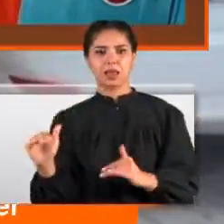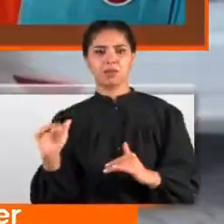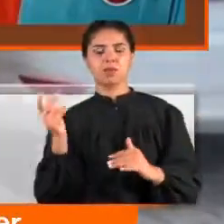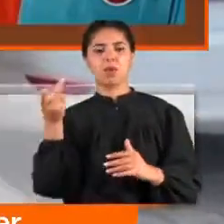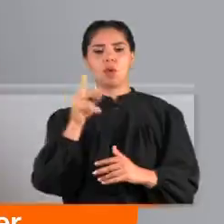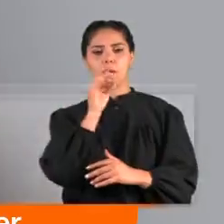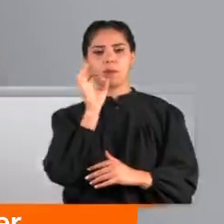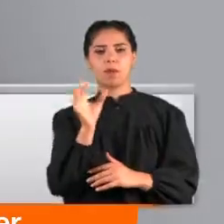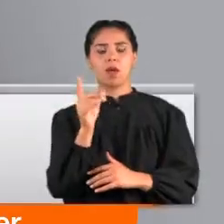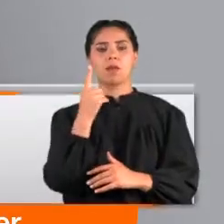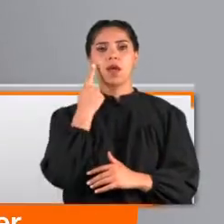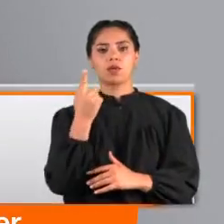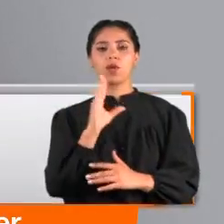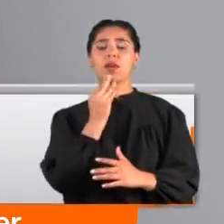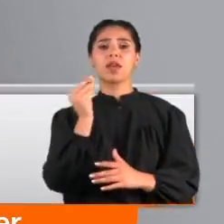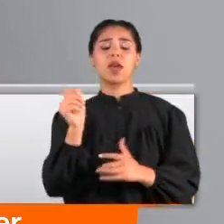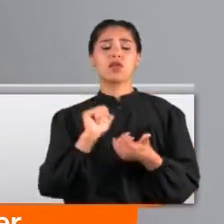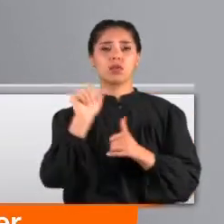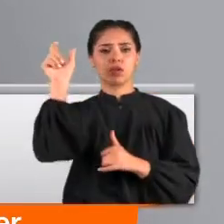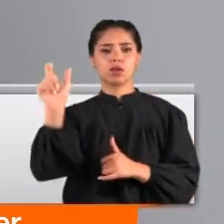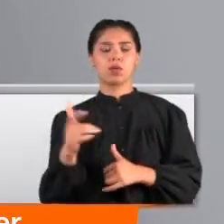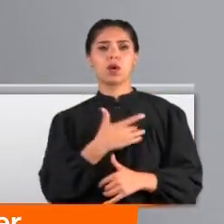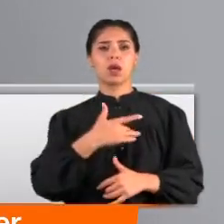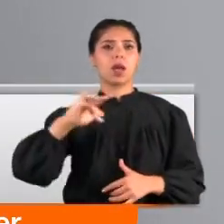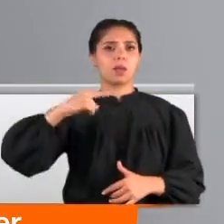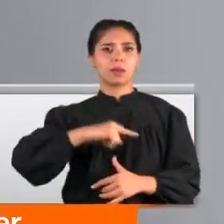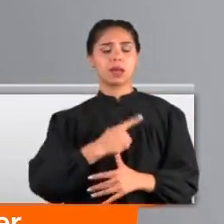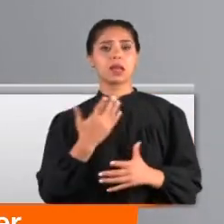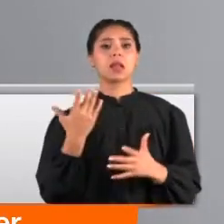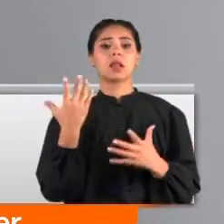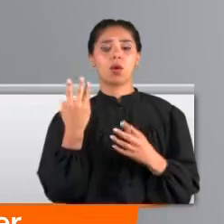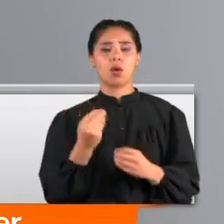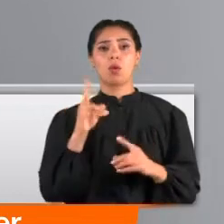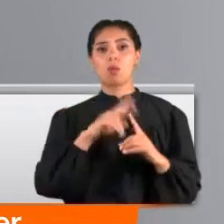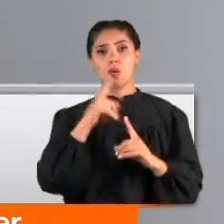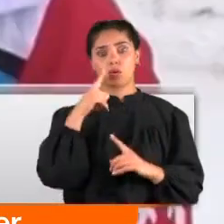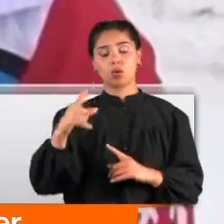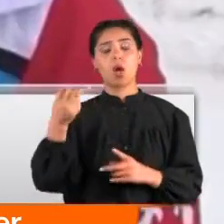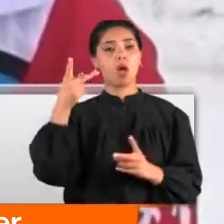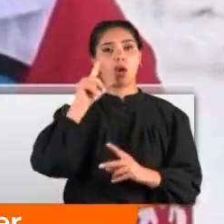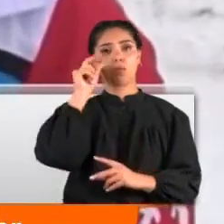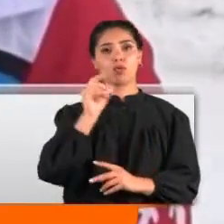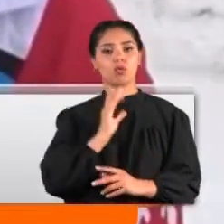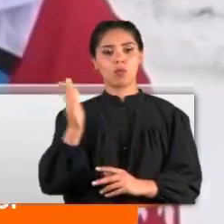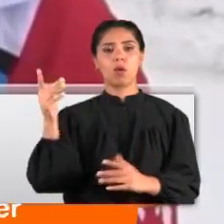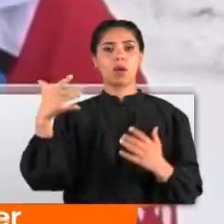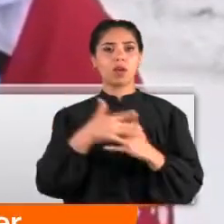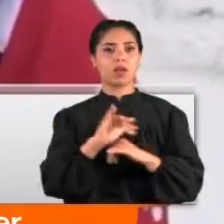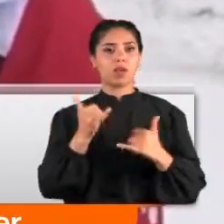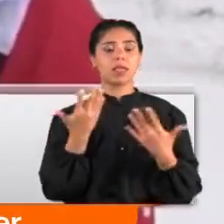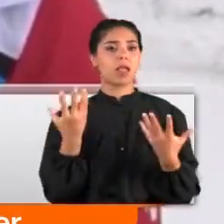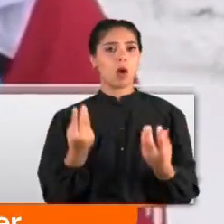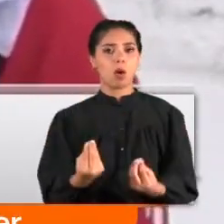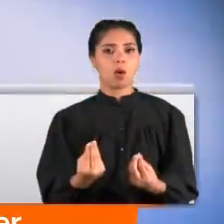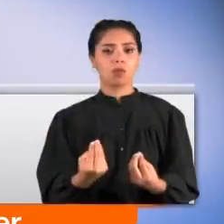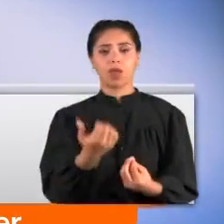haberini vermek için aradılar. Genç sporcu kalp krizi geçirmiş, hayatını kaybetmişti ama polise göre ölümü şüpheliydi. Evet. O gece eğlencede ne